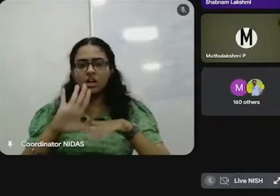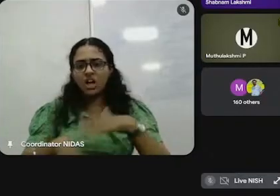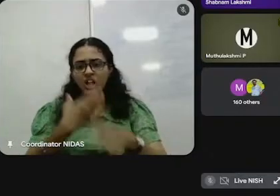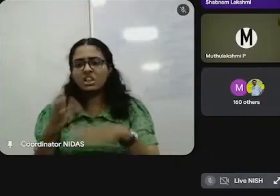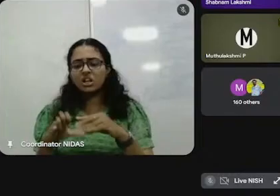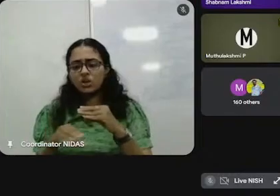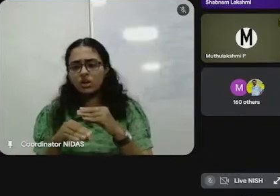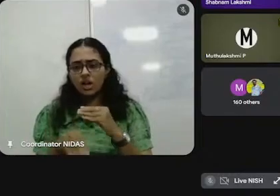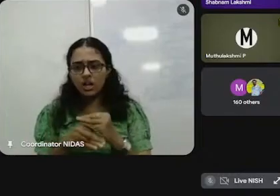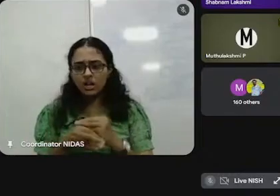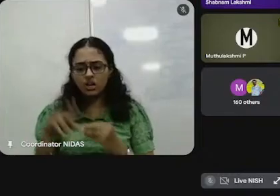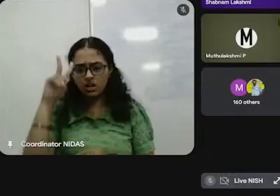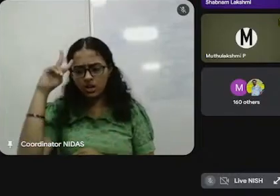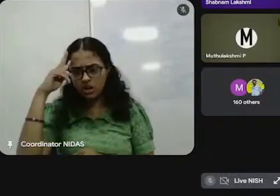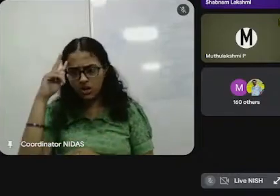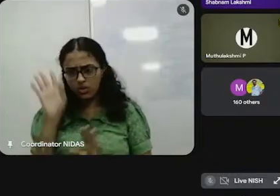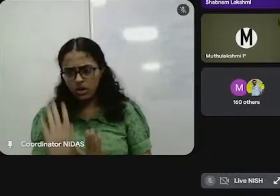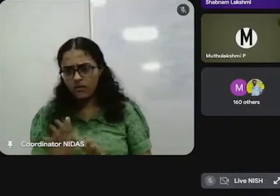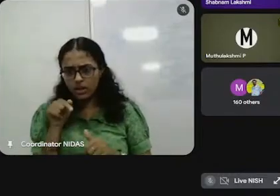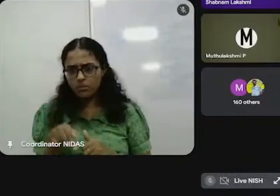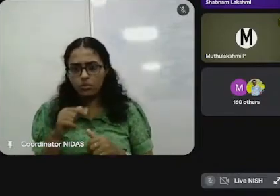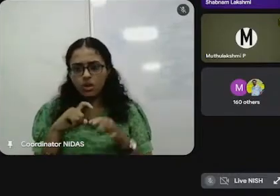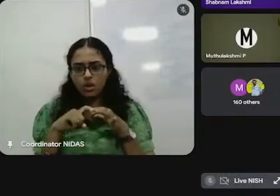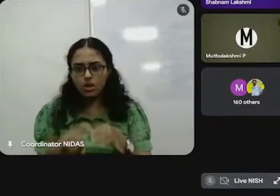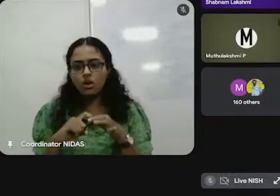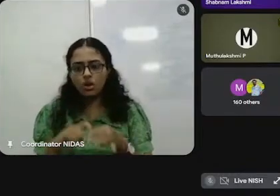മറ്റെന്തെങ്കിലും ആർക്ക് എന്തെങ്കിലും സംശയമോ മറ്റോ ഒന്നുണ്ടെങ്കിൽ ഇപ്പൊ ചോദിക്കാം.